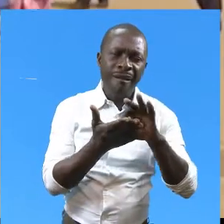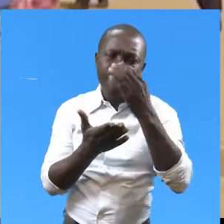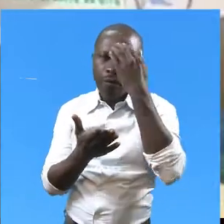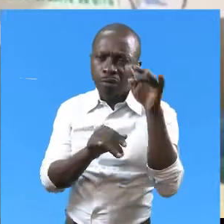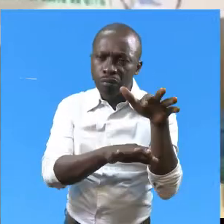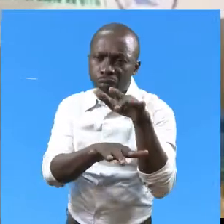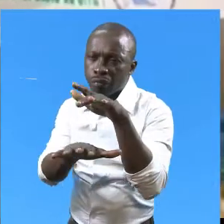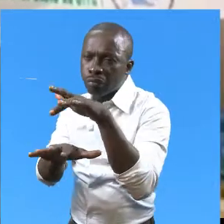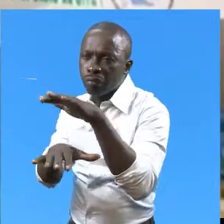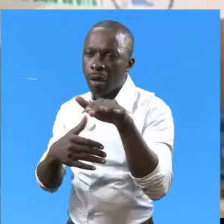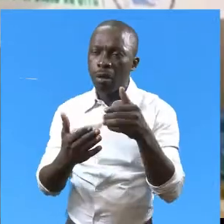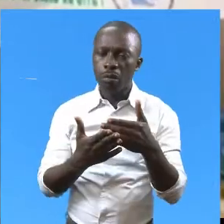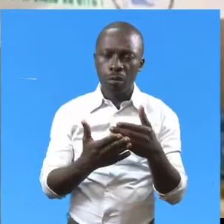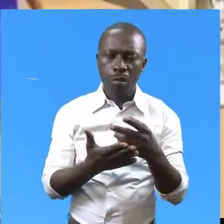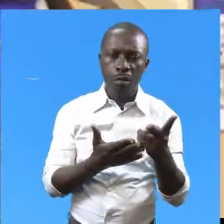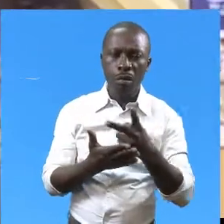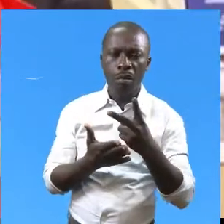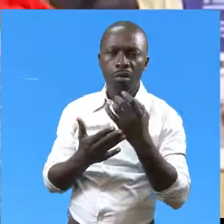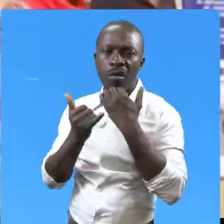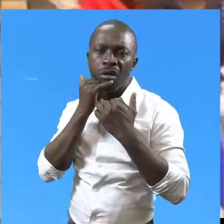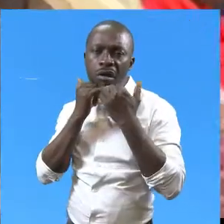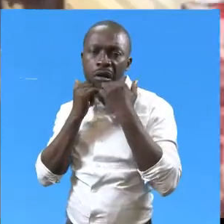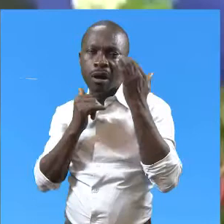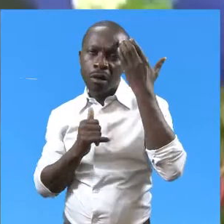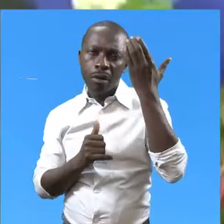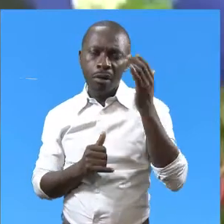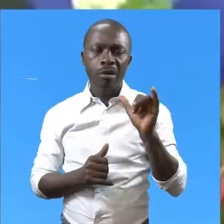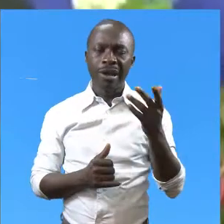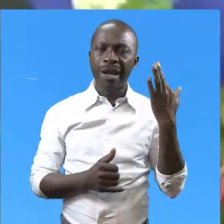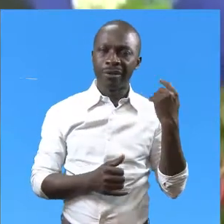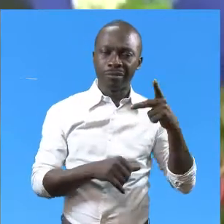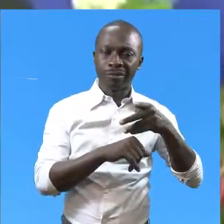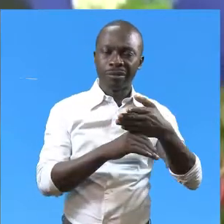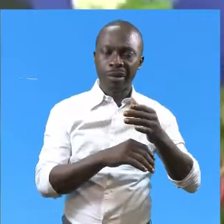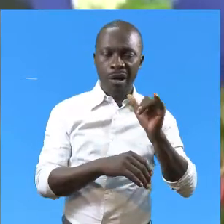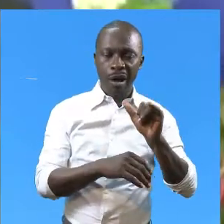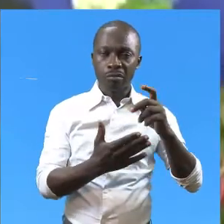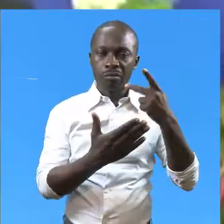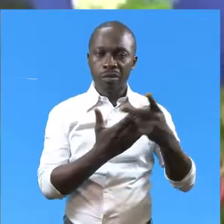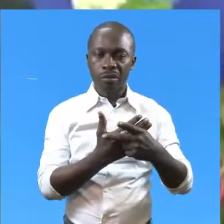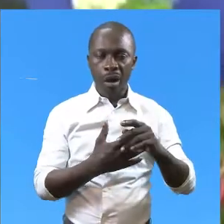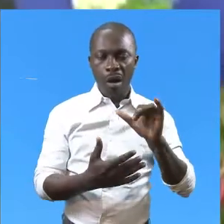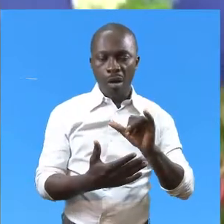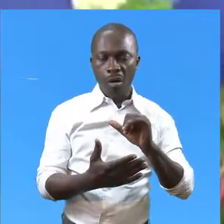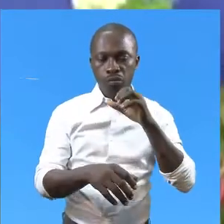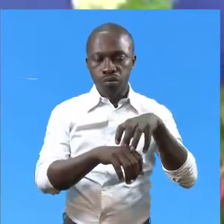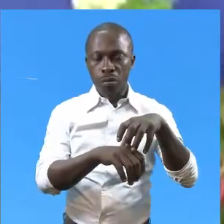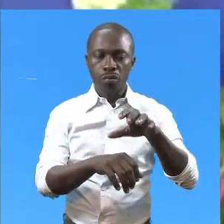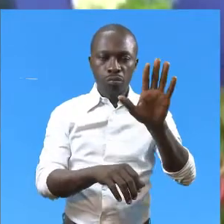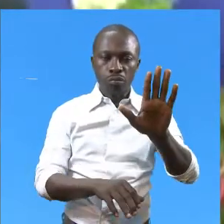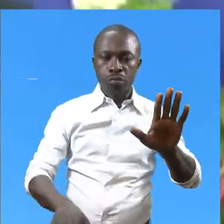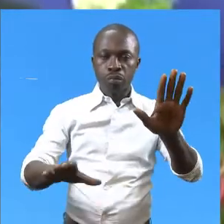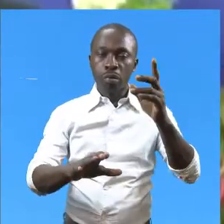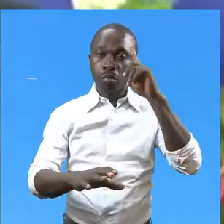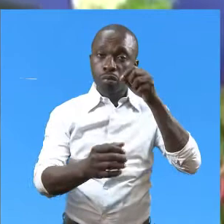au guide d'évaluation du potentiel d'emploi des projets et programmes d'investissement public au Cameroun. En 2020, l'exécution